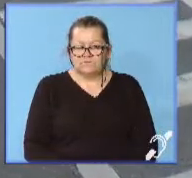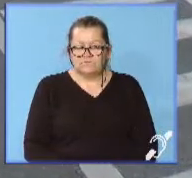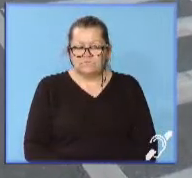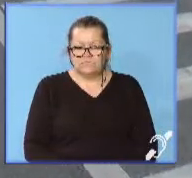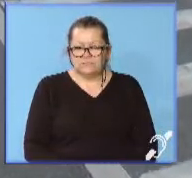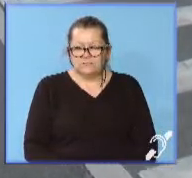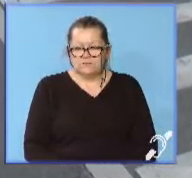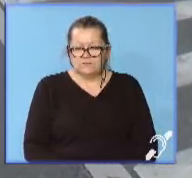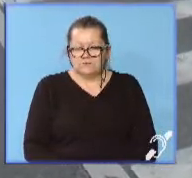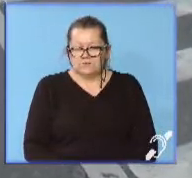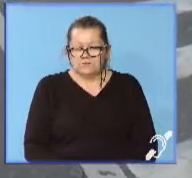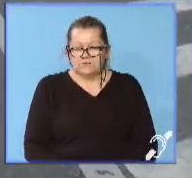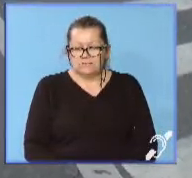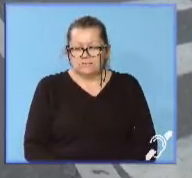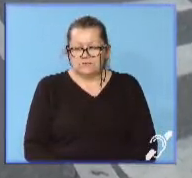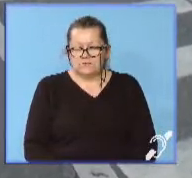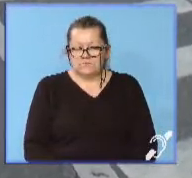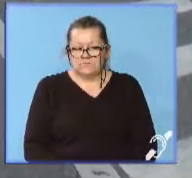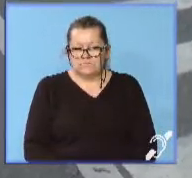nemulțumirile